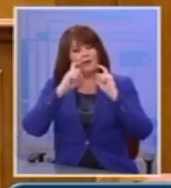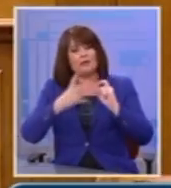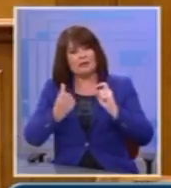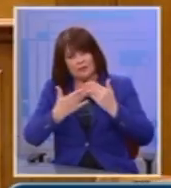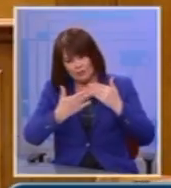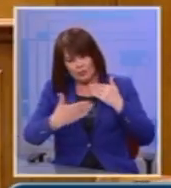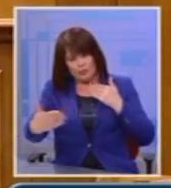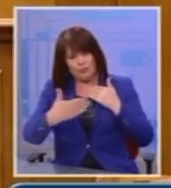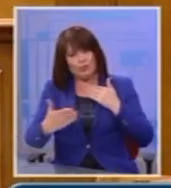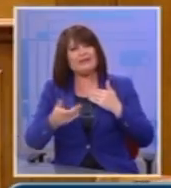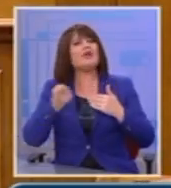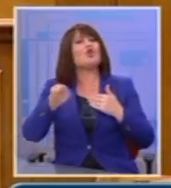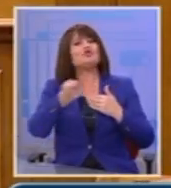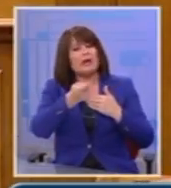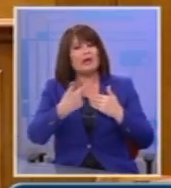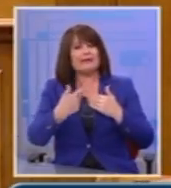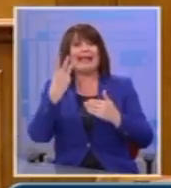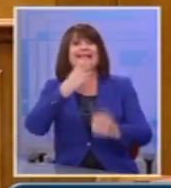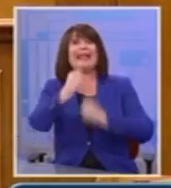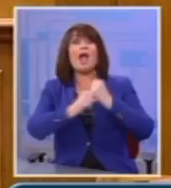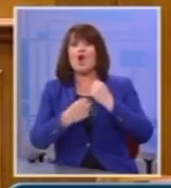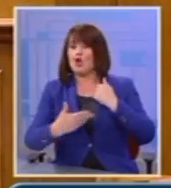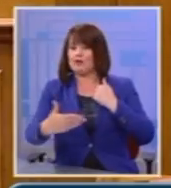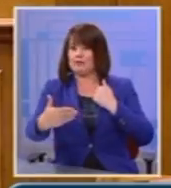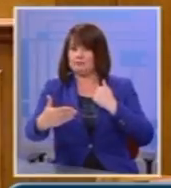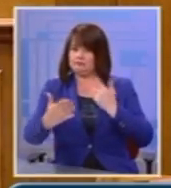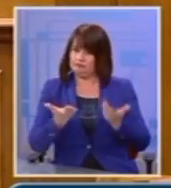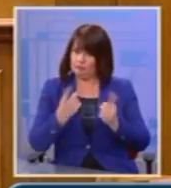μεσοπρόθεσμο διάστημα σε βάθος τριετίας.